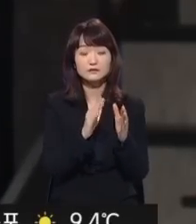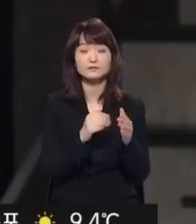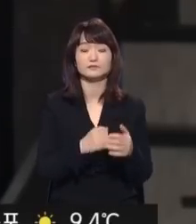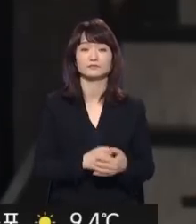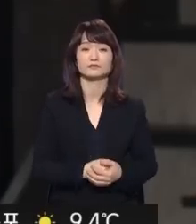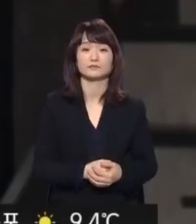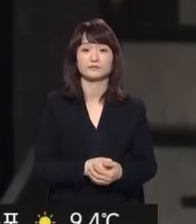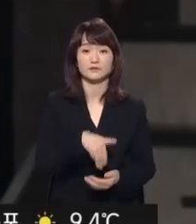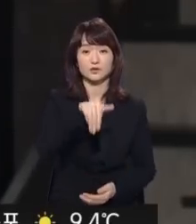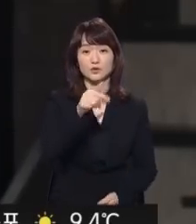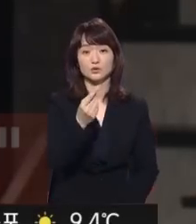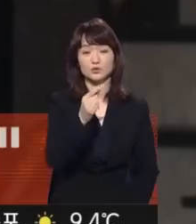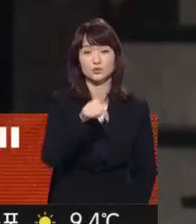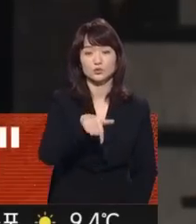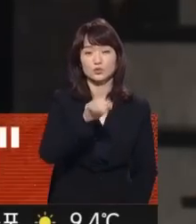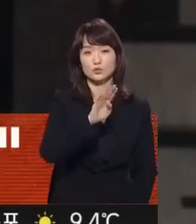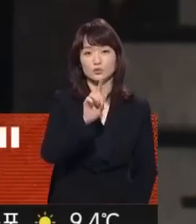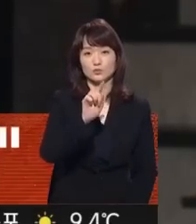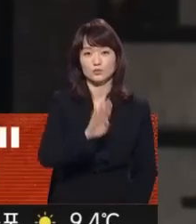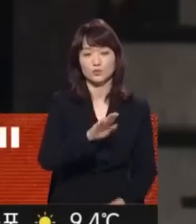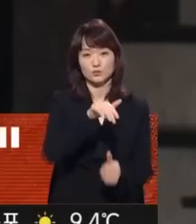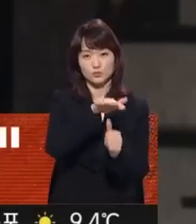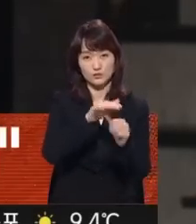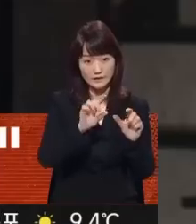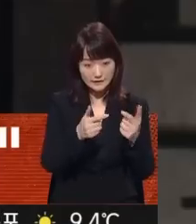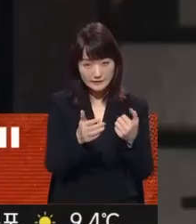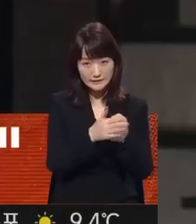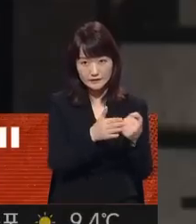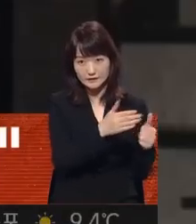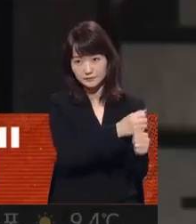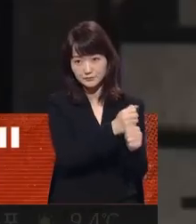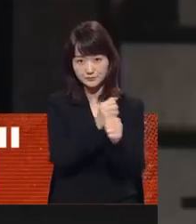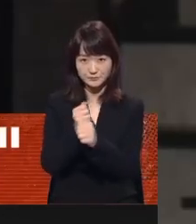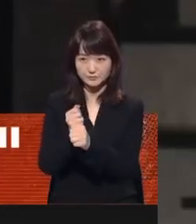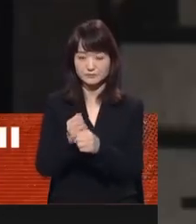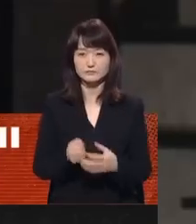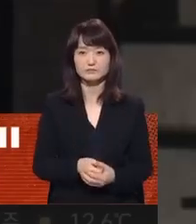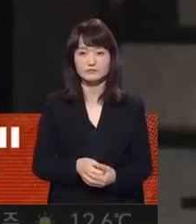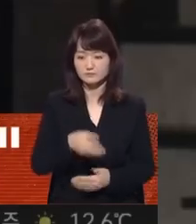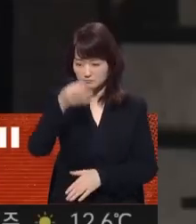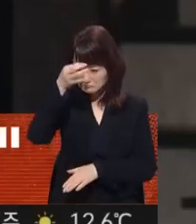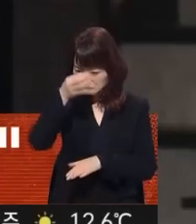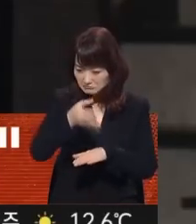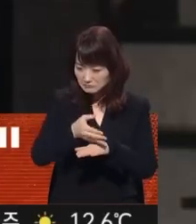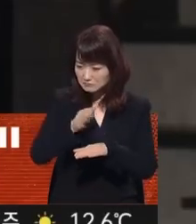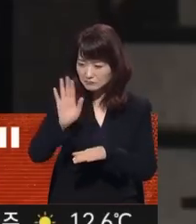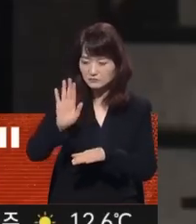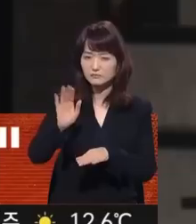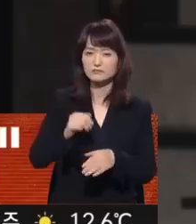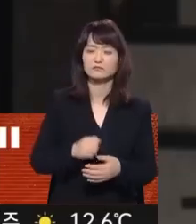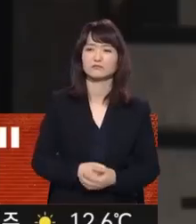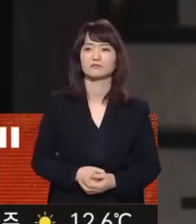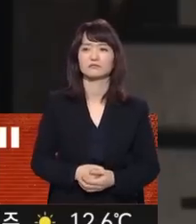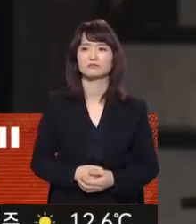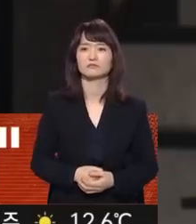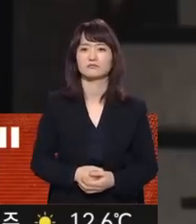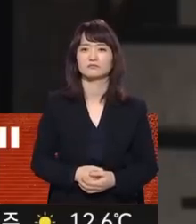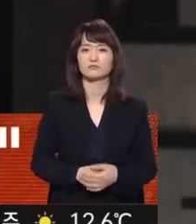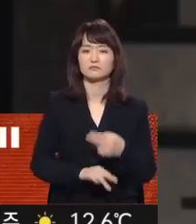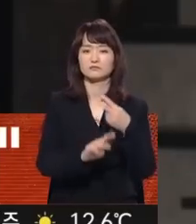되면 이제 범죄 싸우면 보통 반성을 한다든지 자수한다든지 보통 사과를 해야 되는데 그럼에도 불구하고이 중학생들이